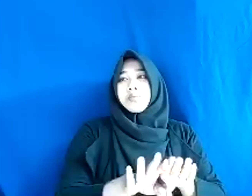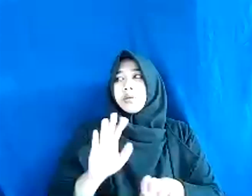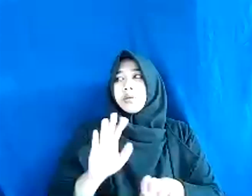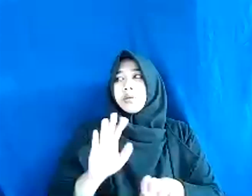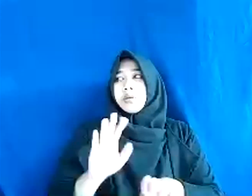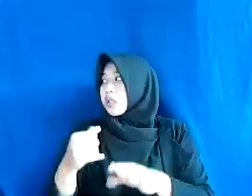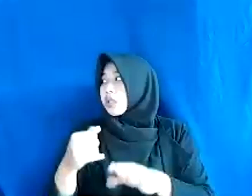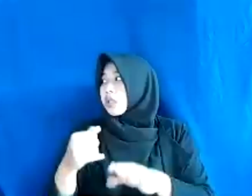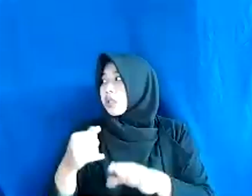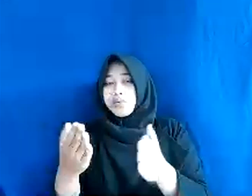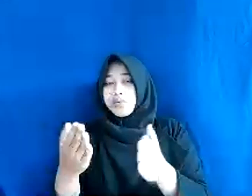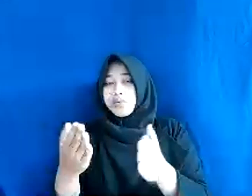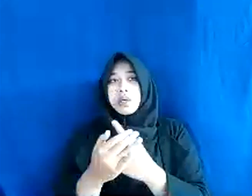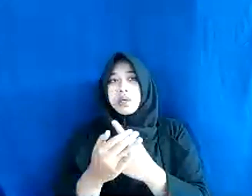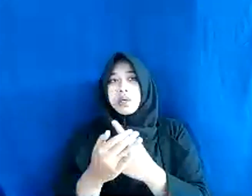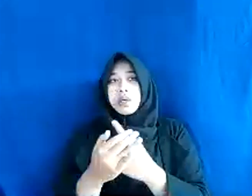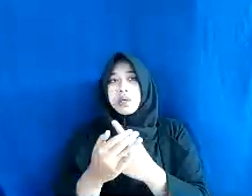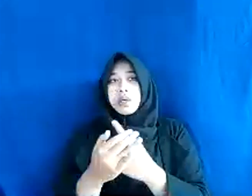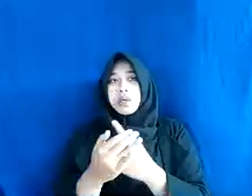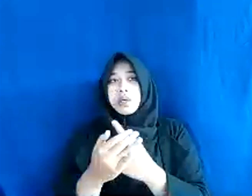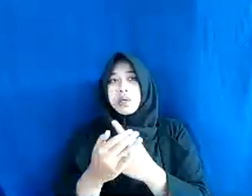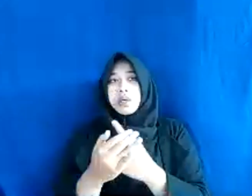rakyat ini justru kemudian